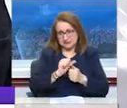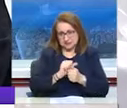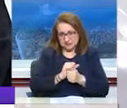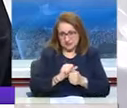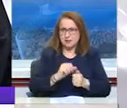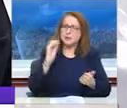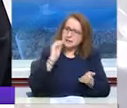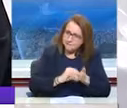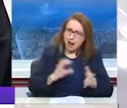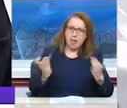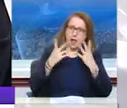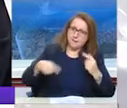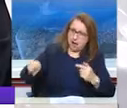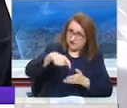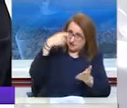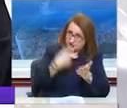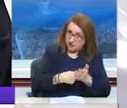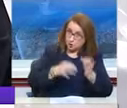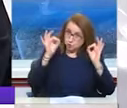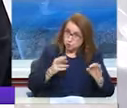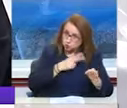αν καταβάλουν εμπρόθεσμα τις οφειλές τους.